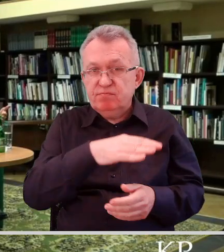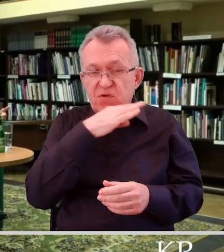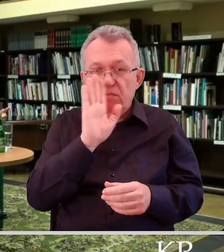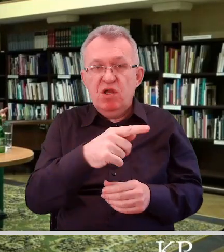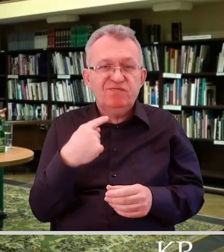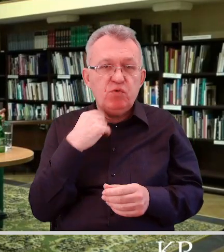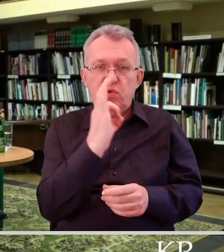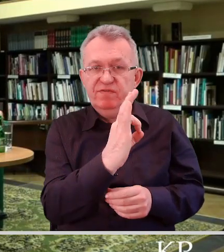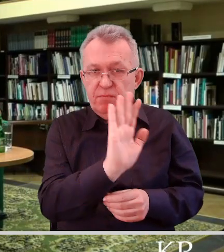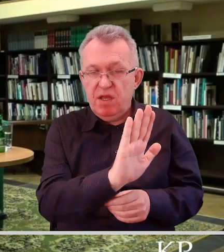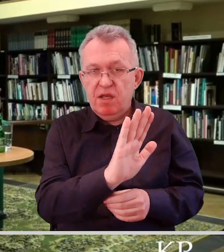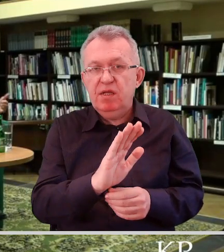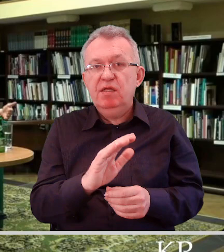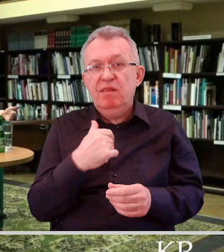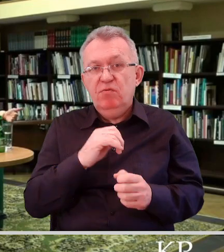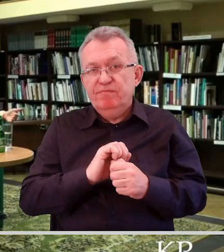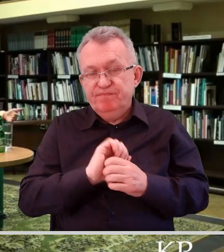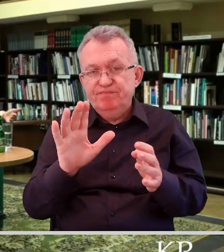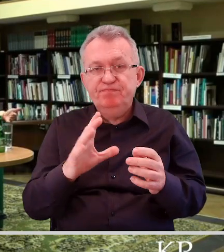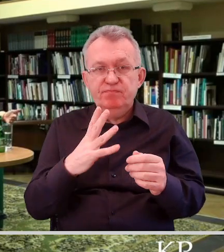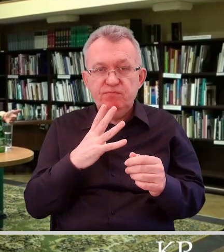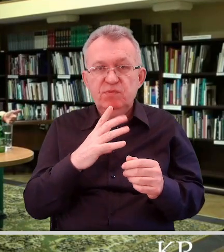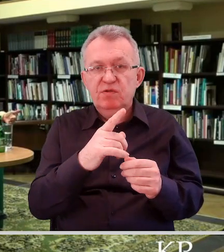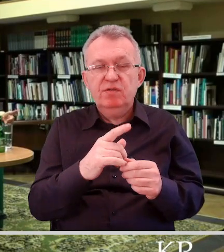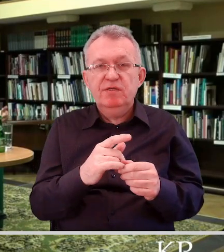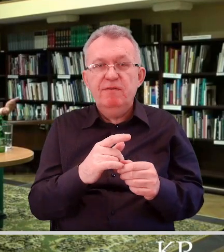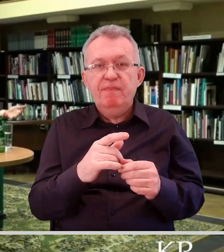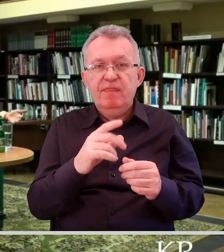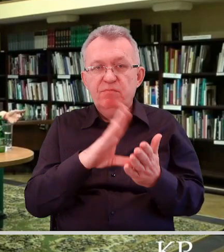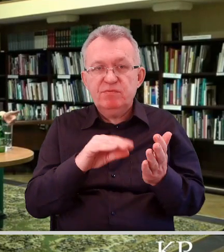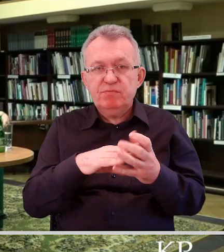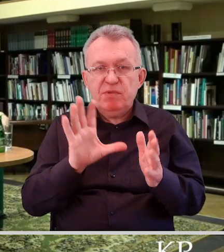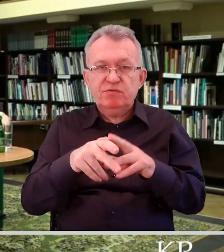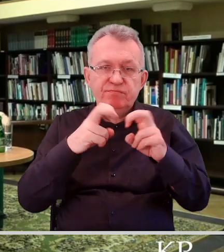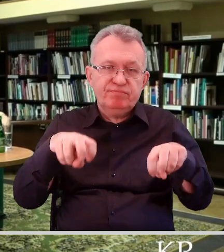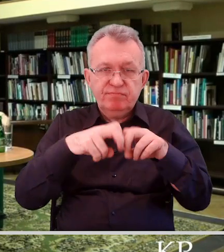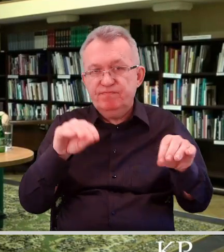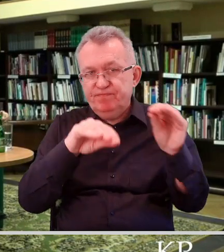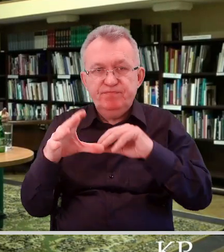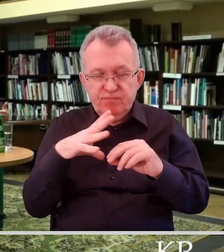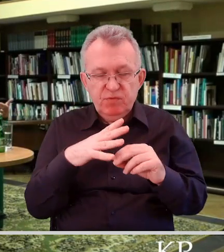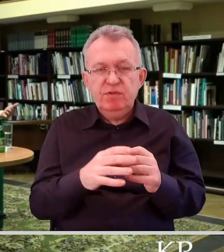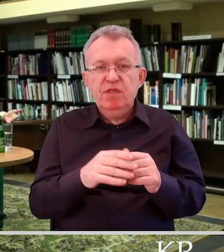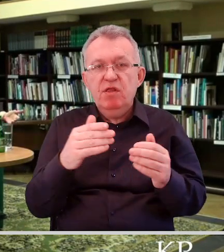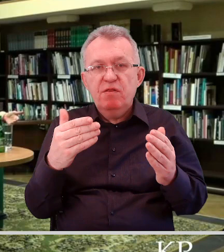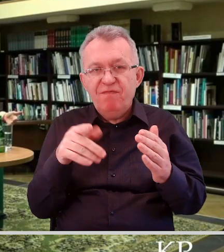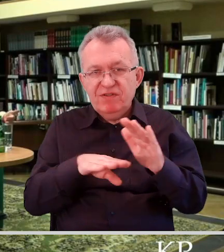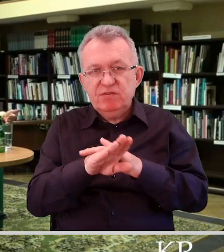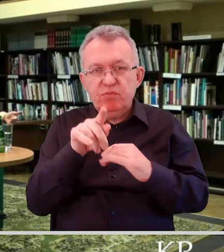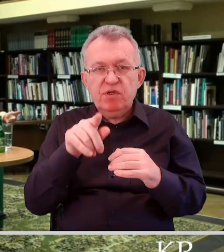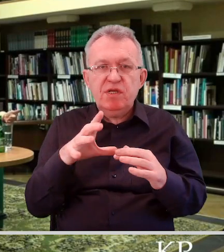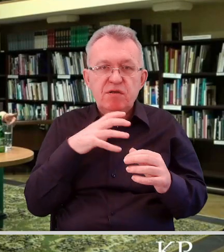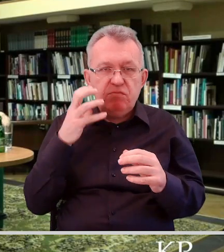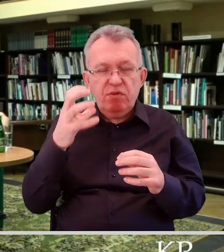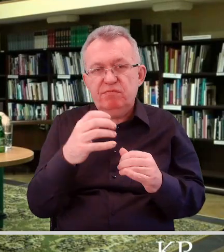głos, dał wyraz temu głosowi, na przykład przebudowując miasto. No, występuje tam jako